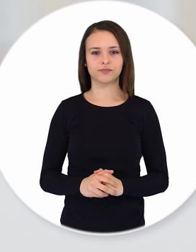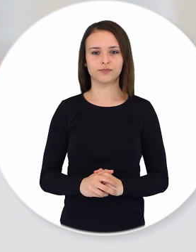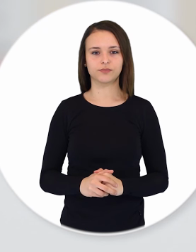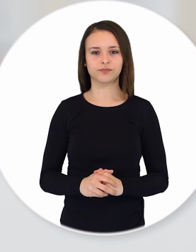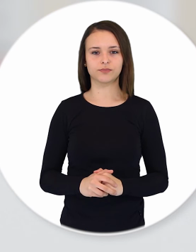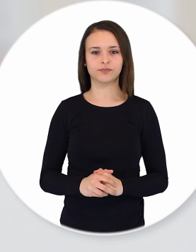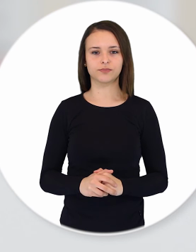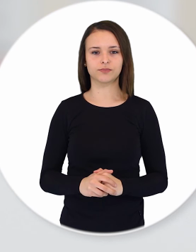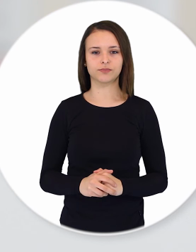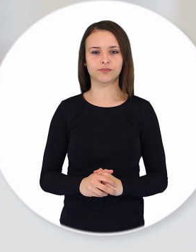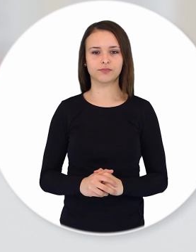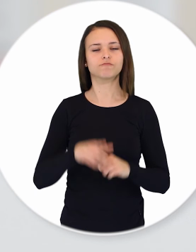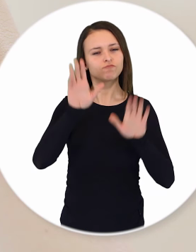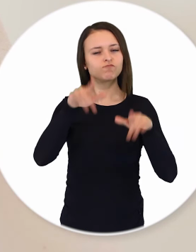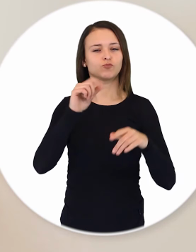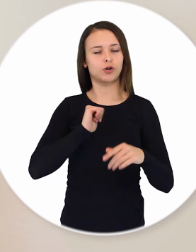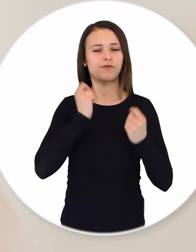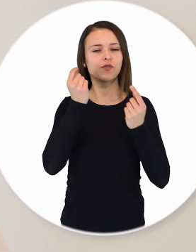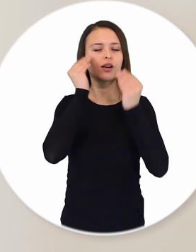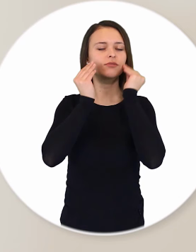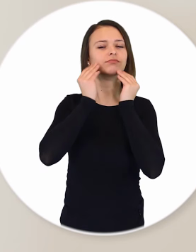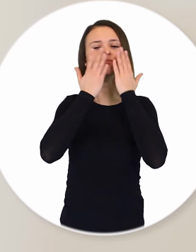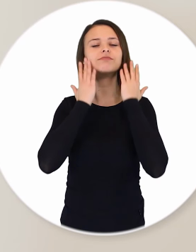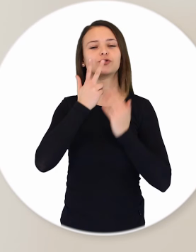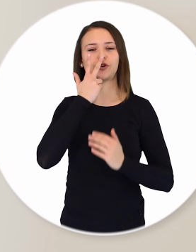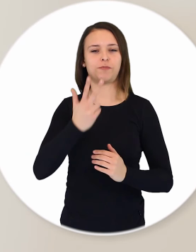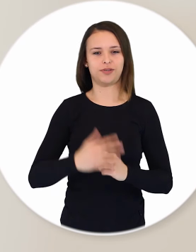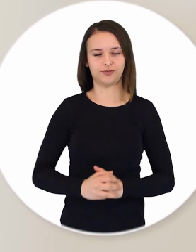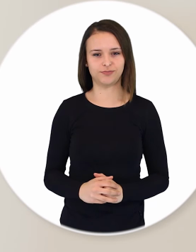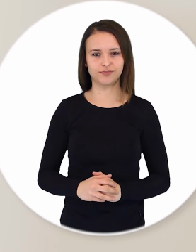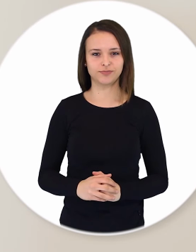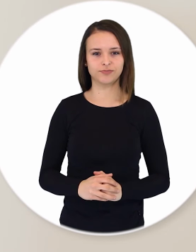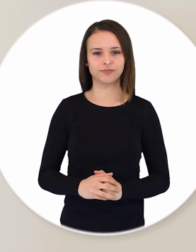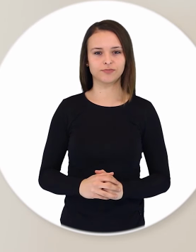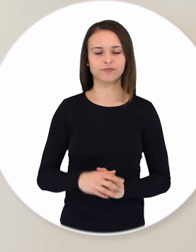Ci potrzebne. Pozwól sobie na chwilę luksusu.